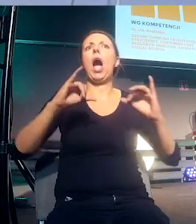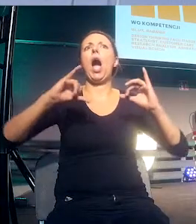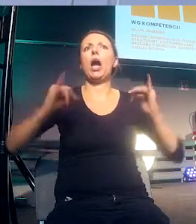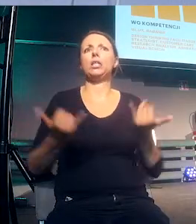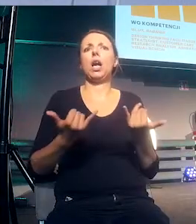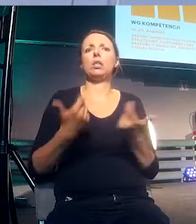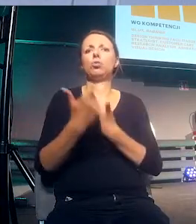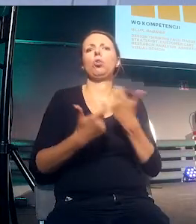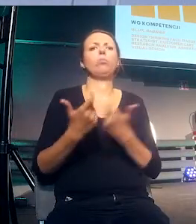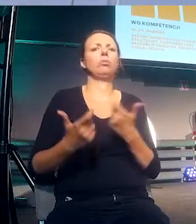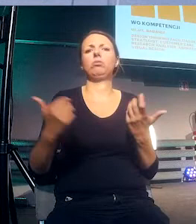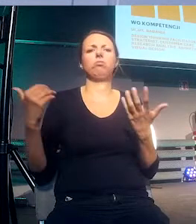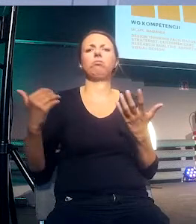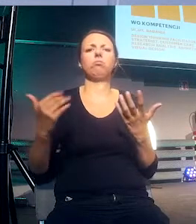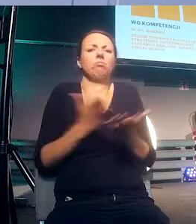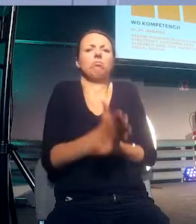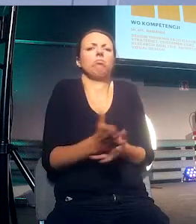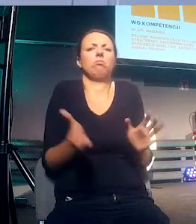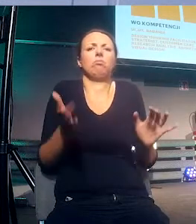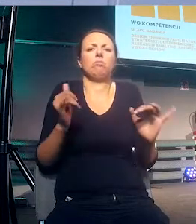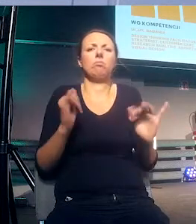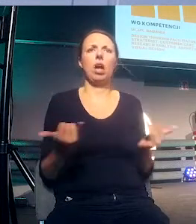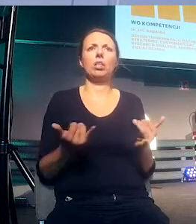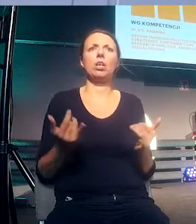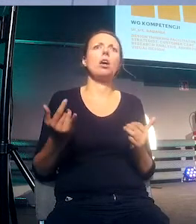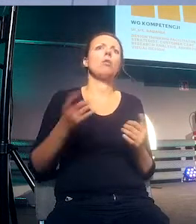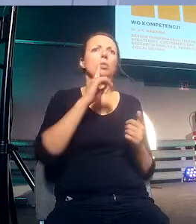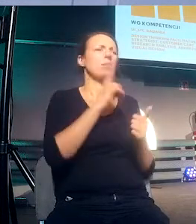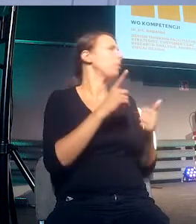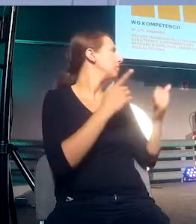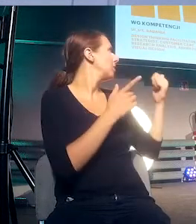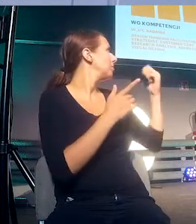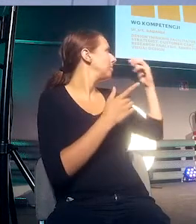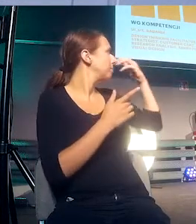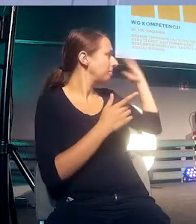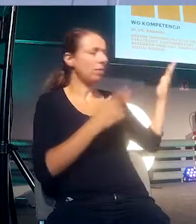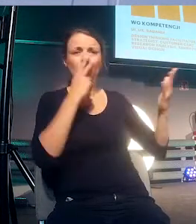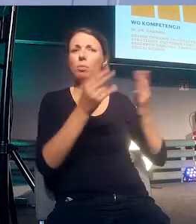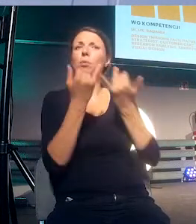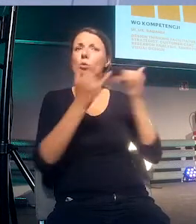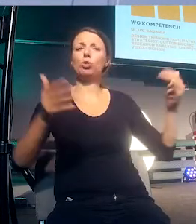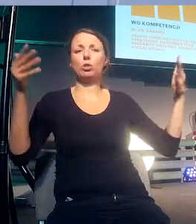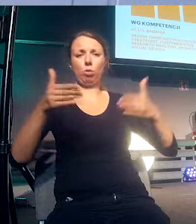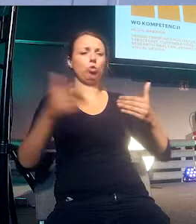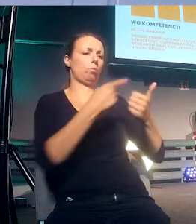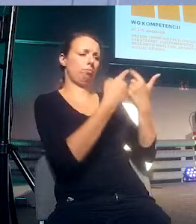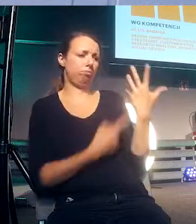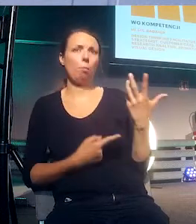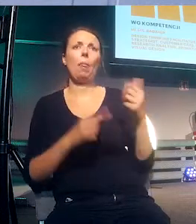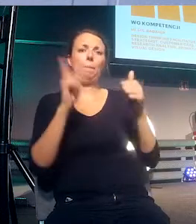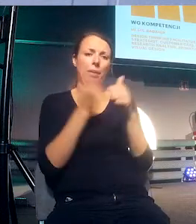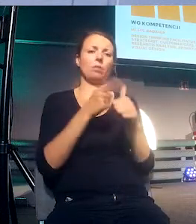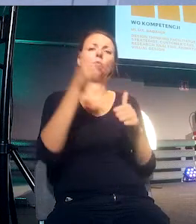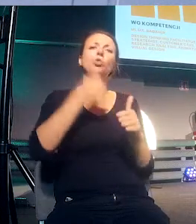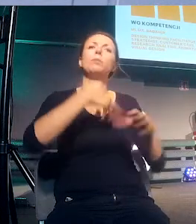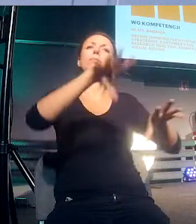sposób wertykalny, albo w sposób horyzontalny, albo przez pewien miks. Pierwszy sposób jest taki, że trzeba zaakceptować